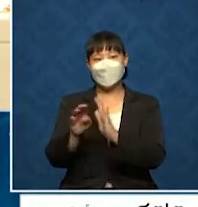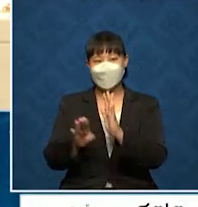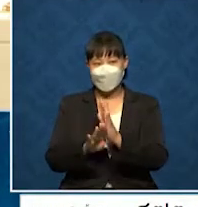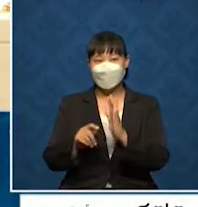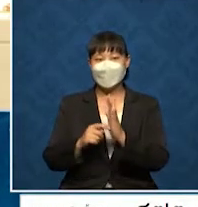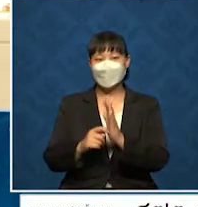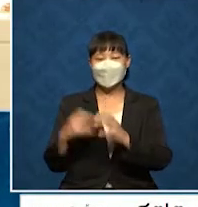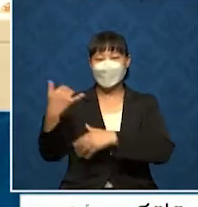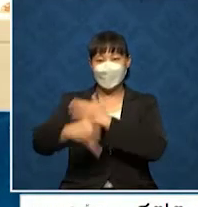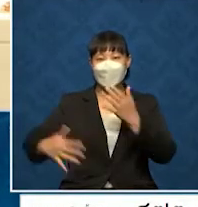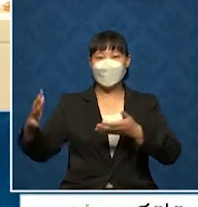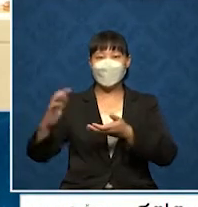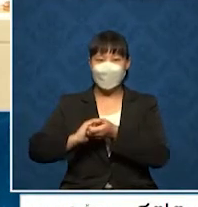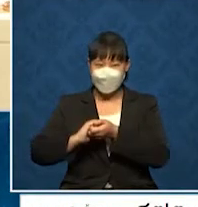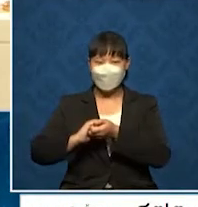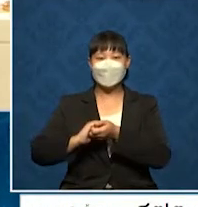เทศ